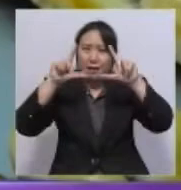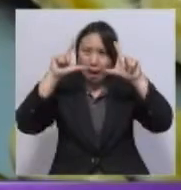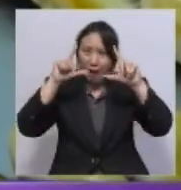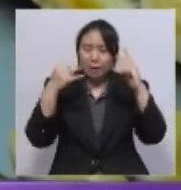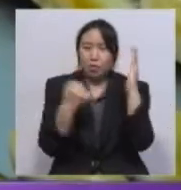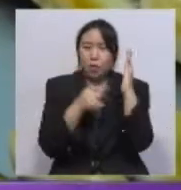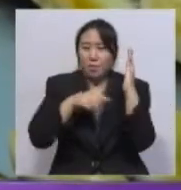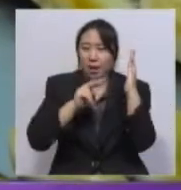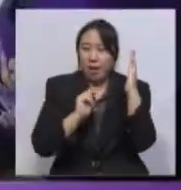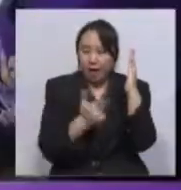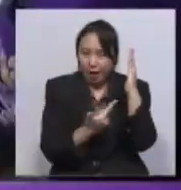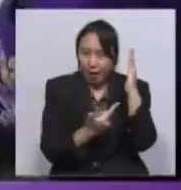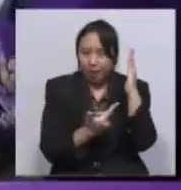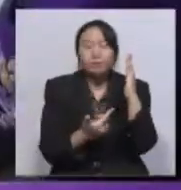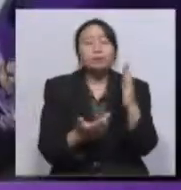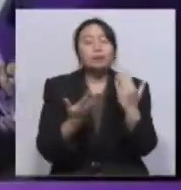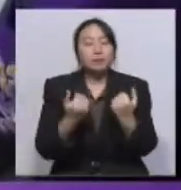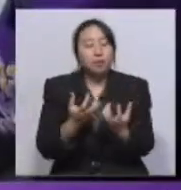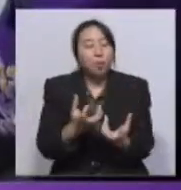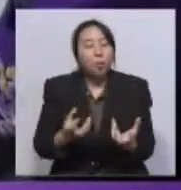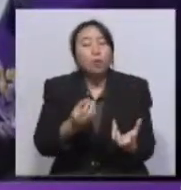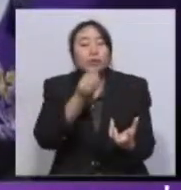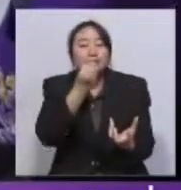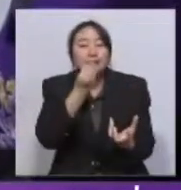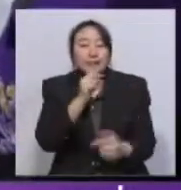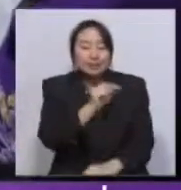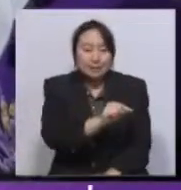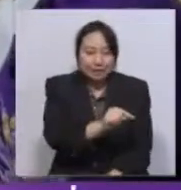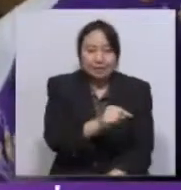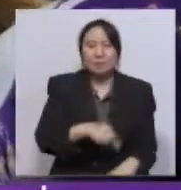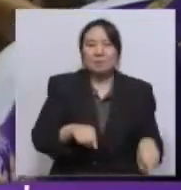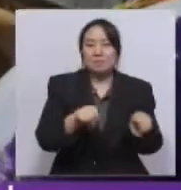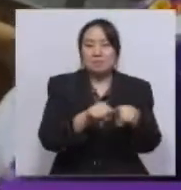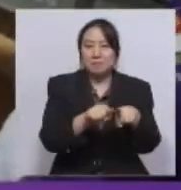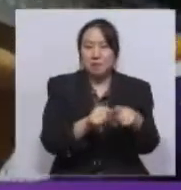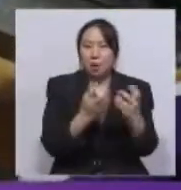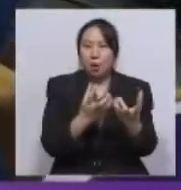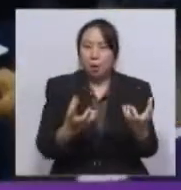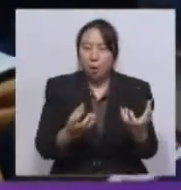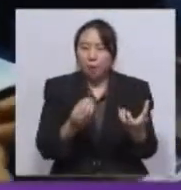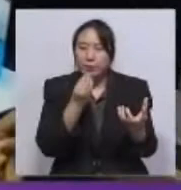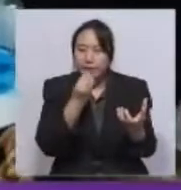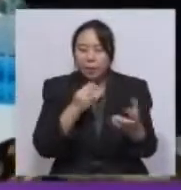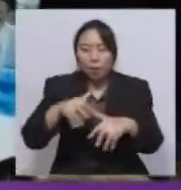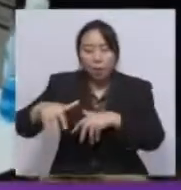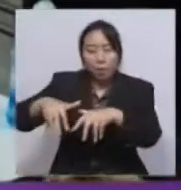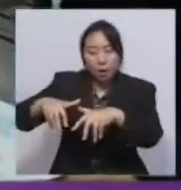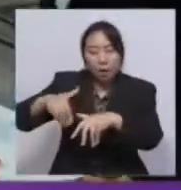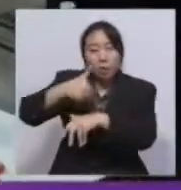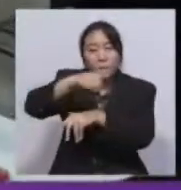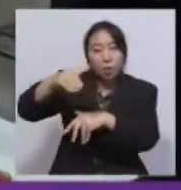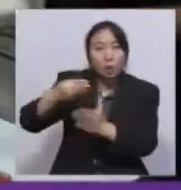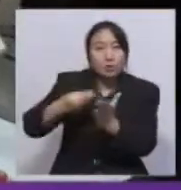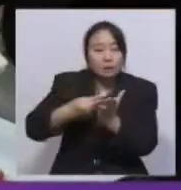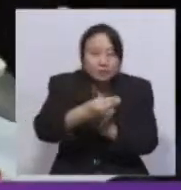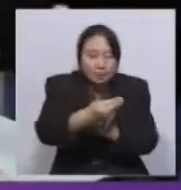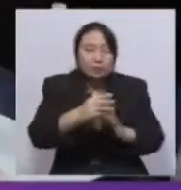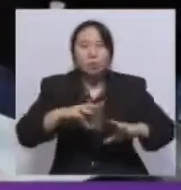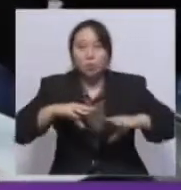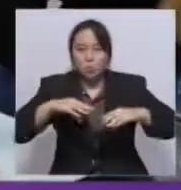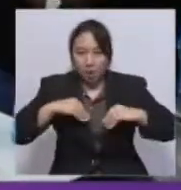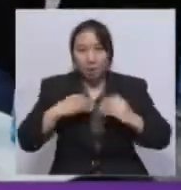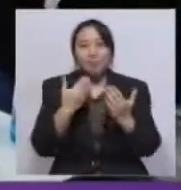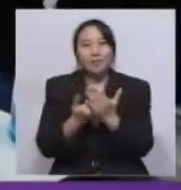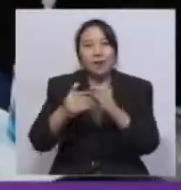ของจังหวัดพังงาโดยผลิตภัณฑ์อาหารที่นี่เรียกได้ว่าเป็นผลิตภัณฑ์อาหารที่เป็นที่ยอมรับของผู้บริโภคและสร้าง